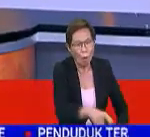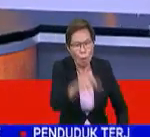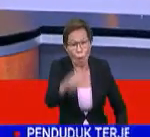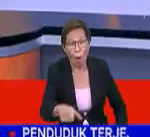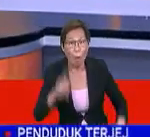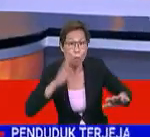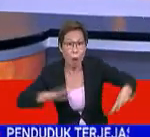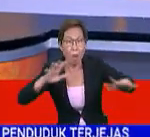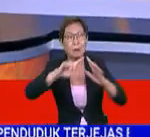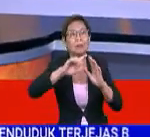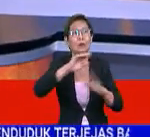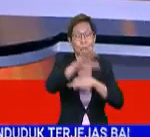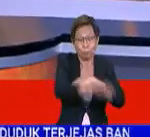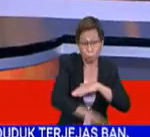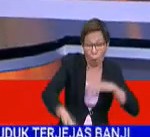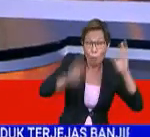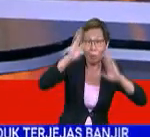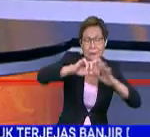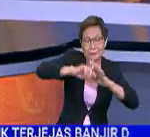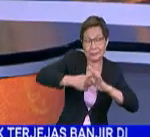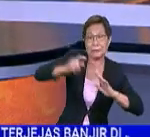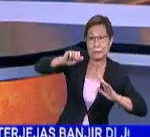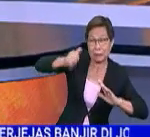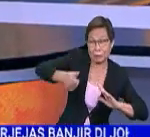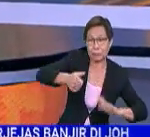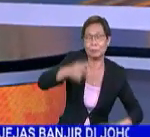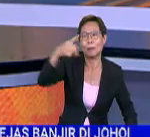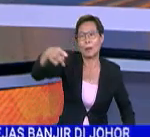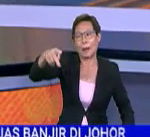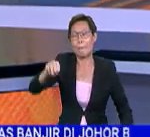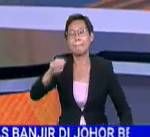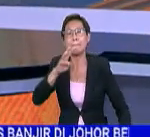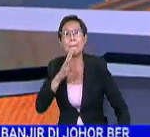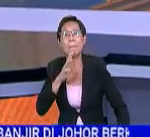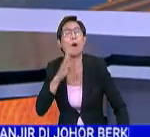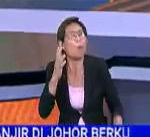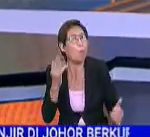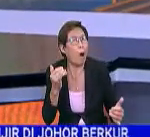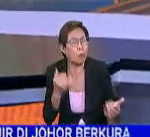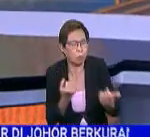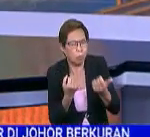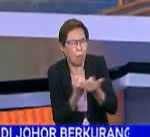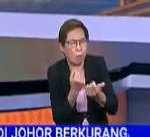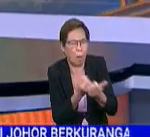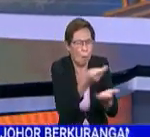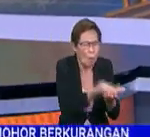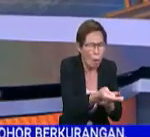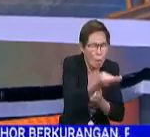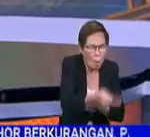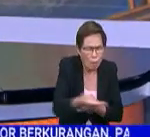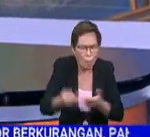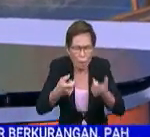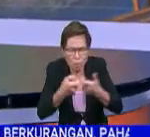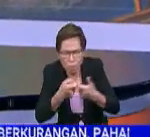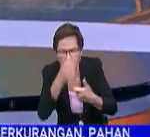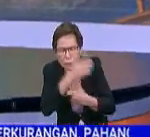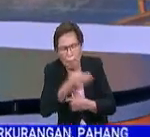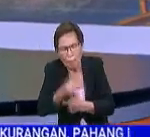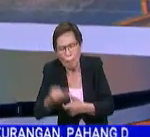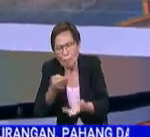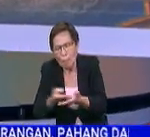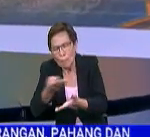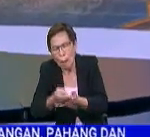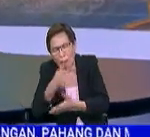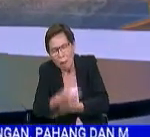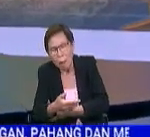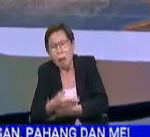negara bermula esok. Perdana Menteri Datuk Seri Ismail Sabri Yaakob berkata ia bagi membiayai pembelian barangan elektrik dan keperluan lain